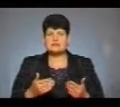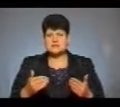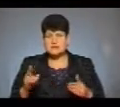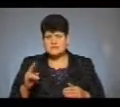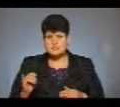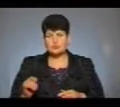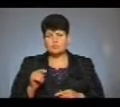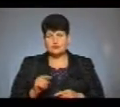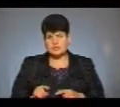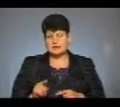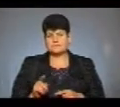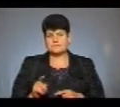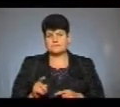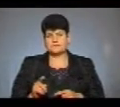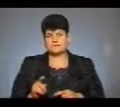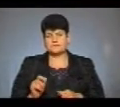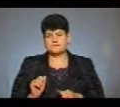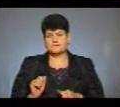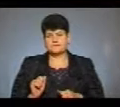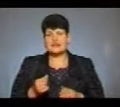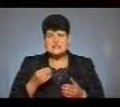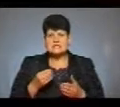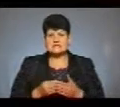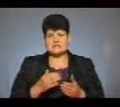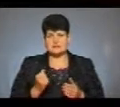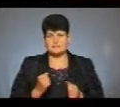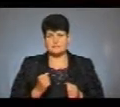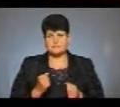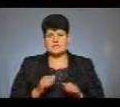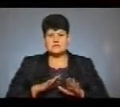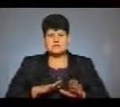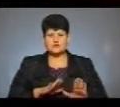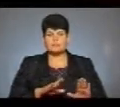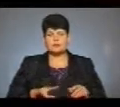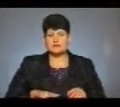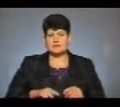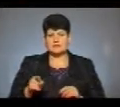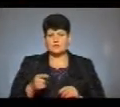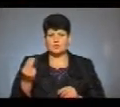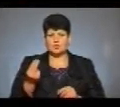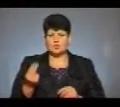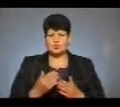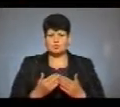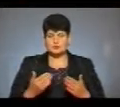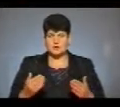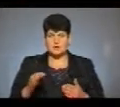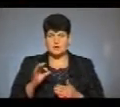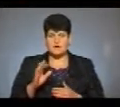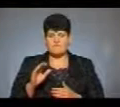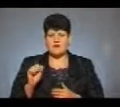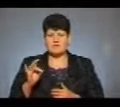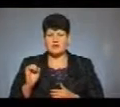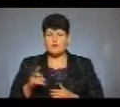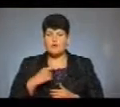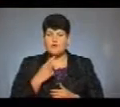що вони самі по собі цінні. Заступник директора Тернопільського художнього музею Ольга Ваврик каже,